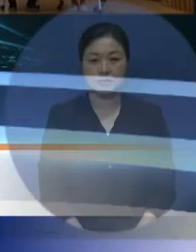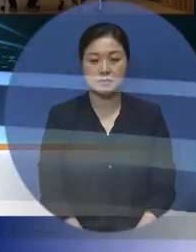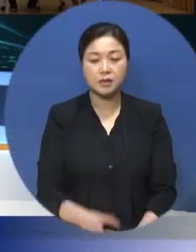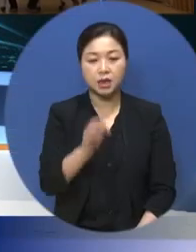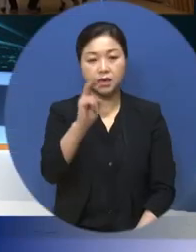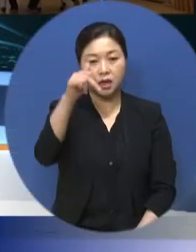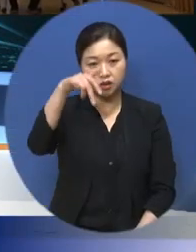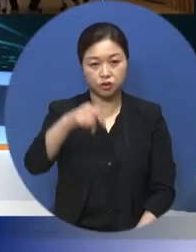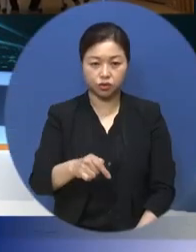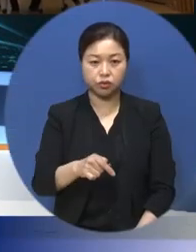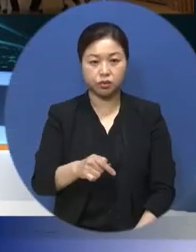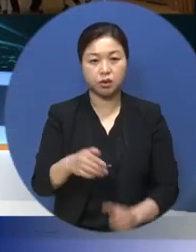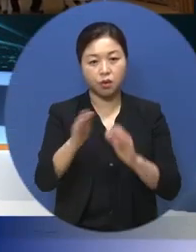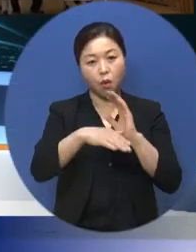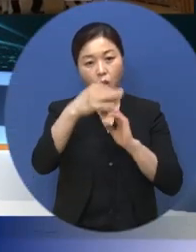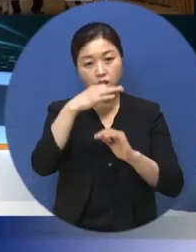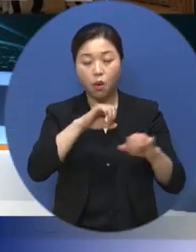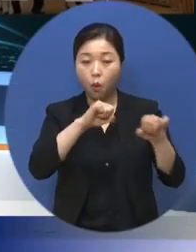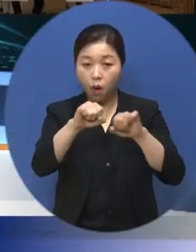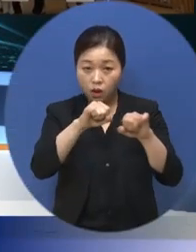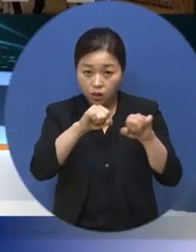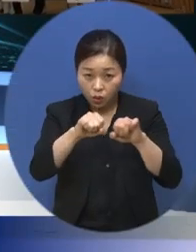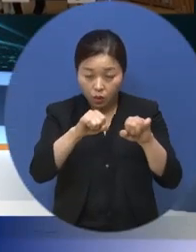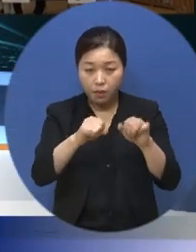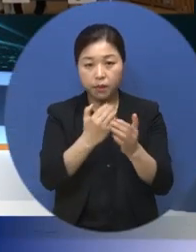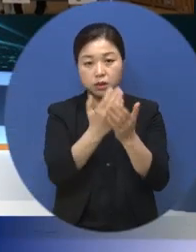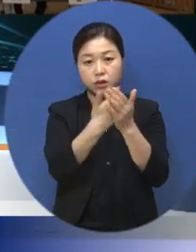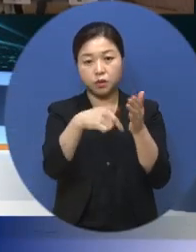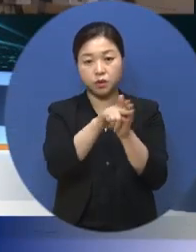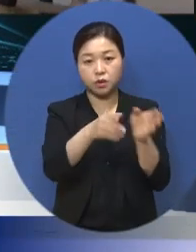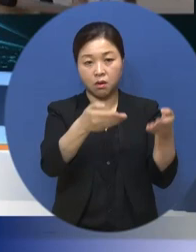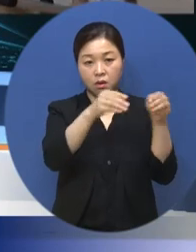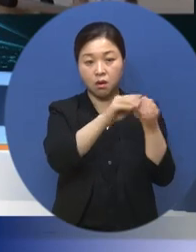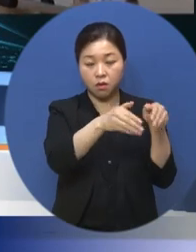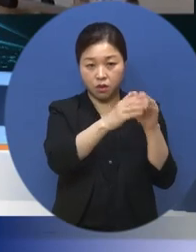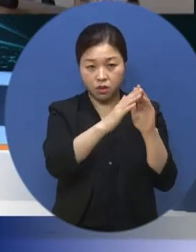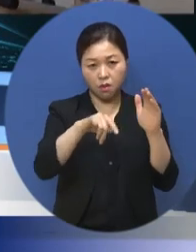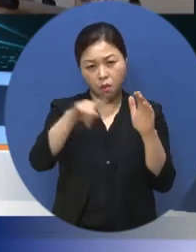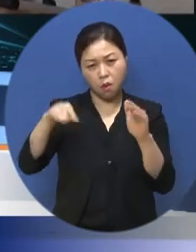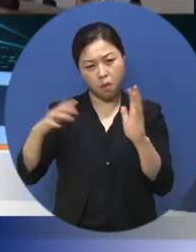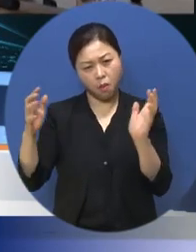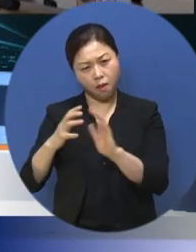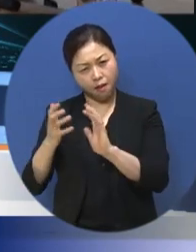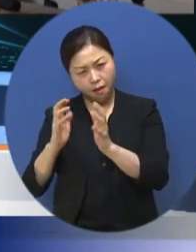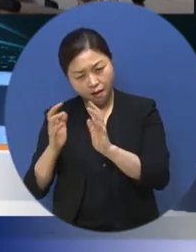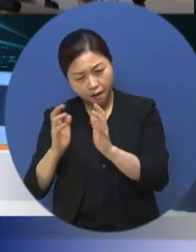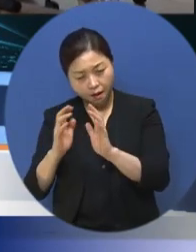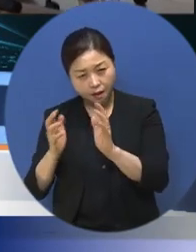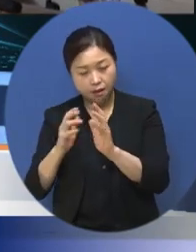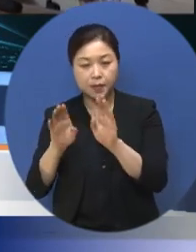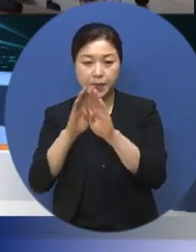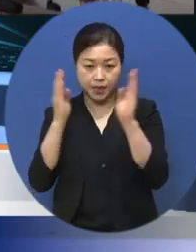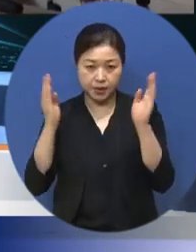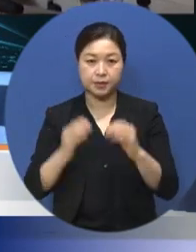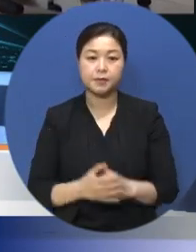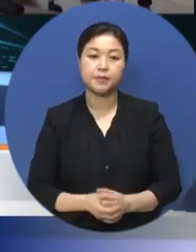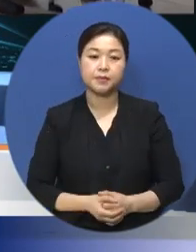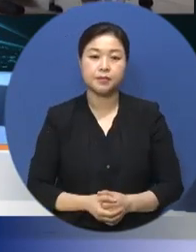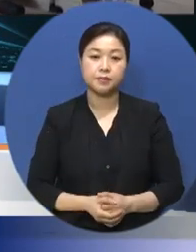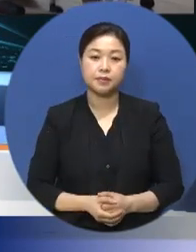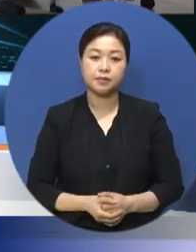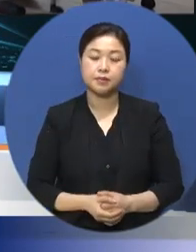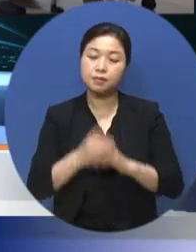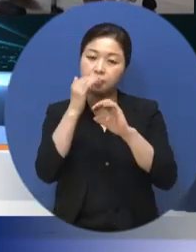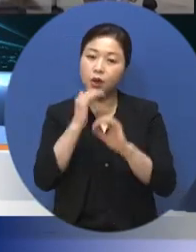양주시의 공익활동 활성화를 위한 센터 건립을 위해 모두 함께 머리를 맞대는 토론회장이 열렸습니다.